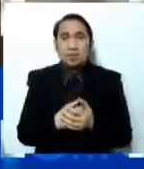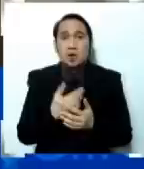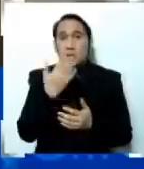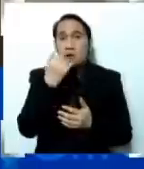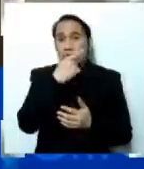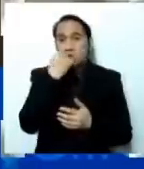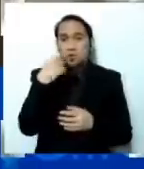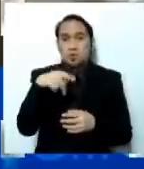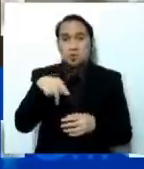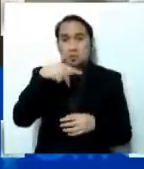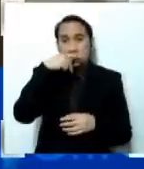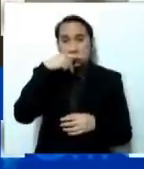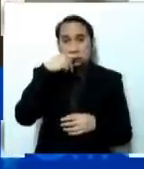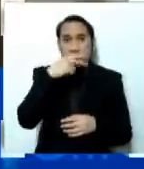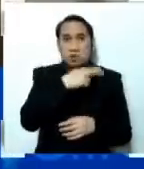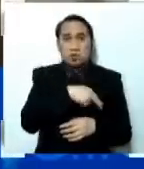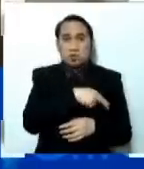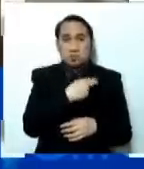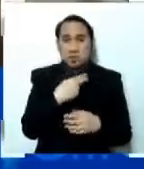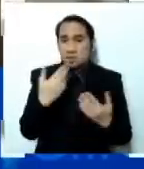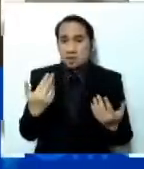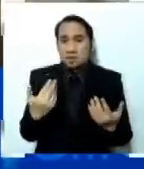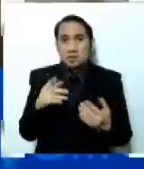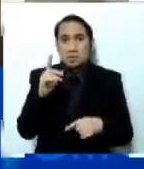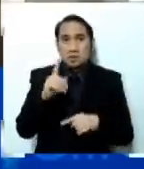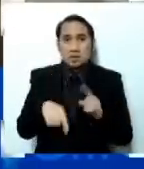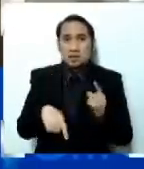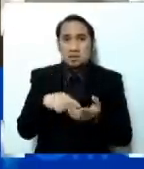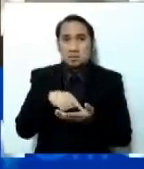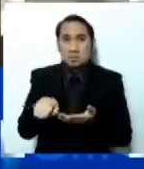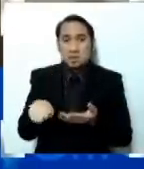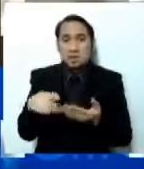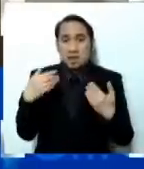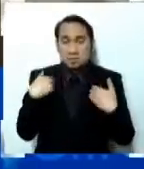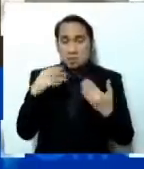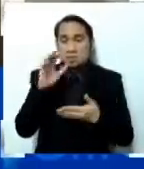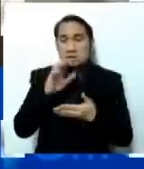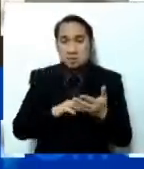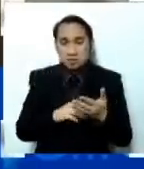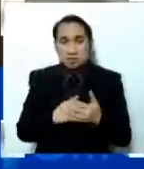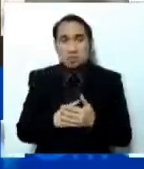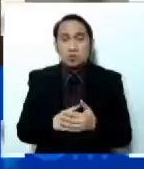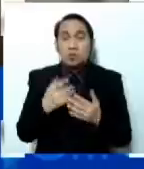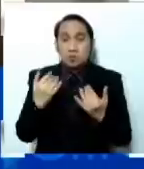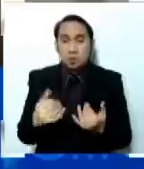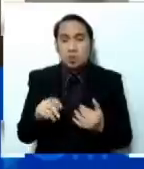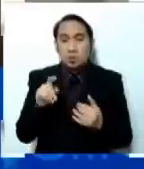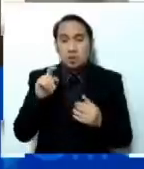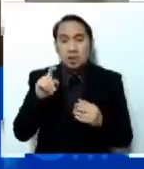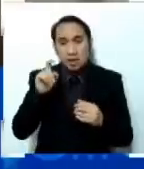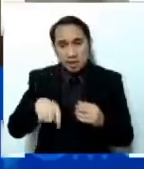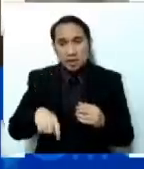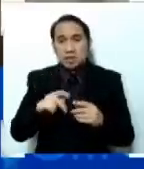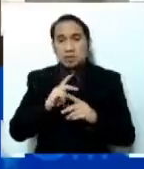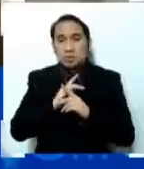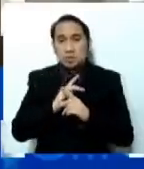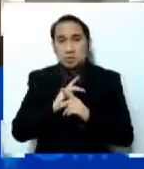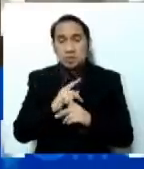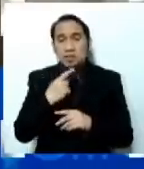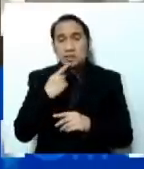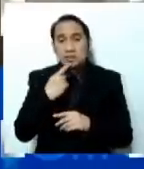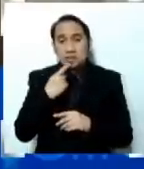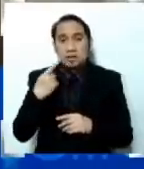nilang magbayad kung hindi nila mabayaran salary deduction. Kasama sa adequate protection, yun po ang sinasabi natin